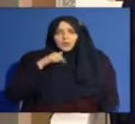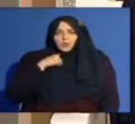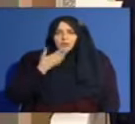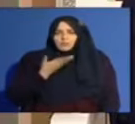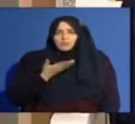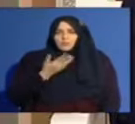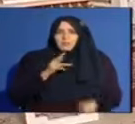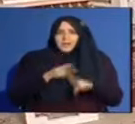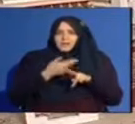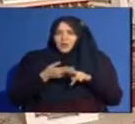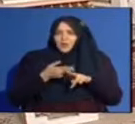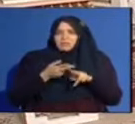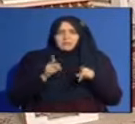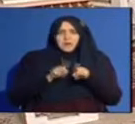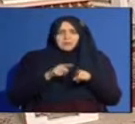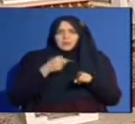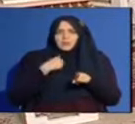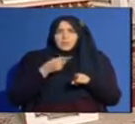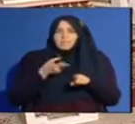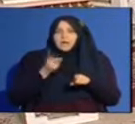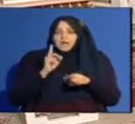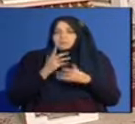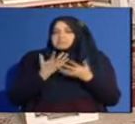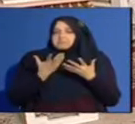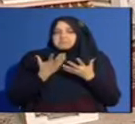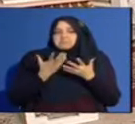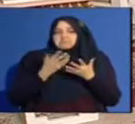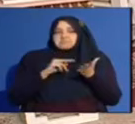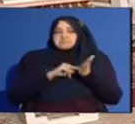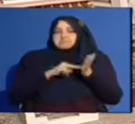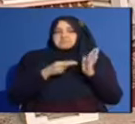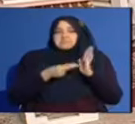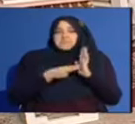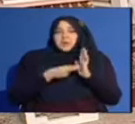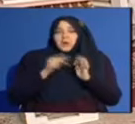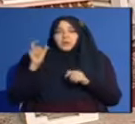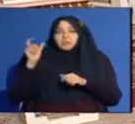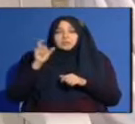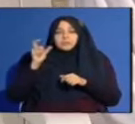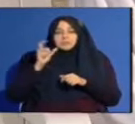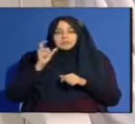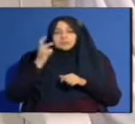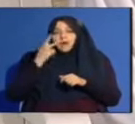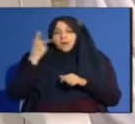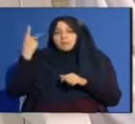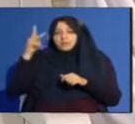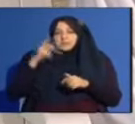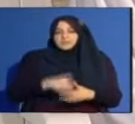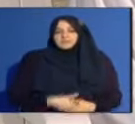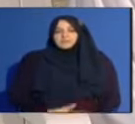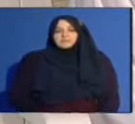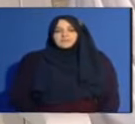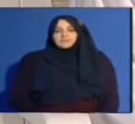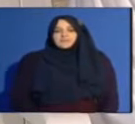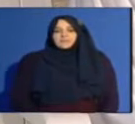ولكن للأسف يعني ما حافظوا على دين أبائهم. لذلك